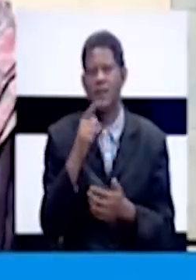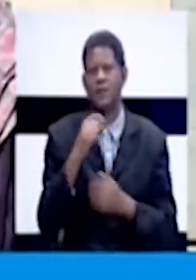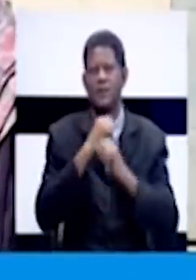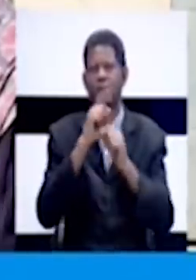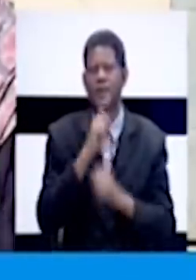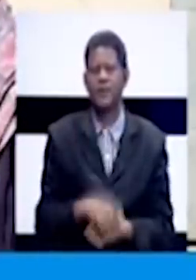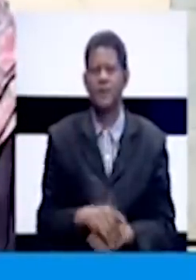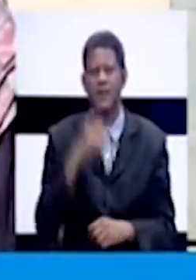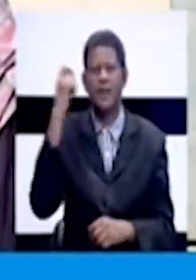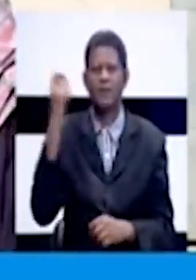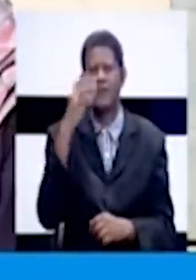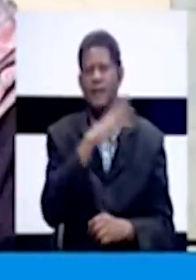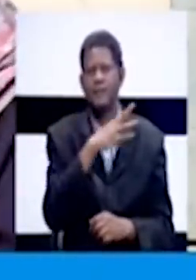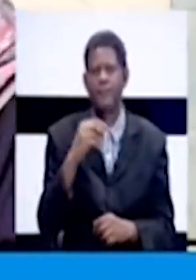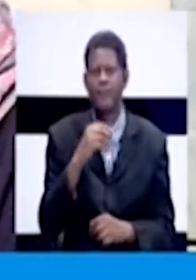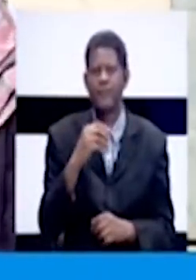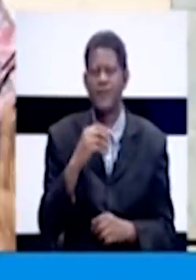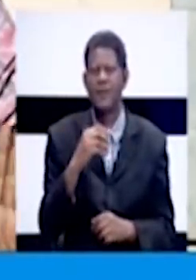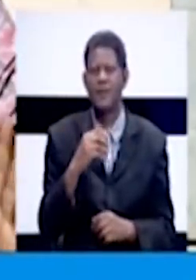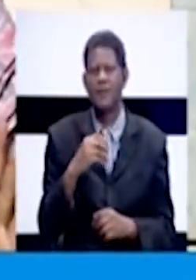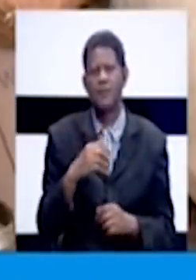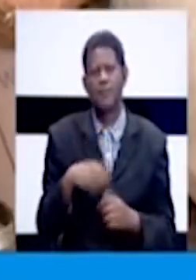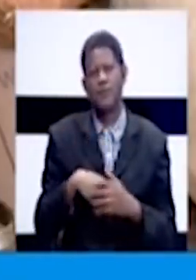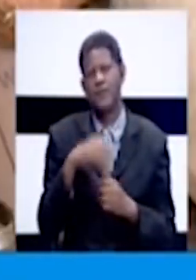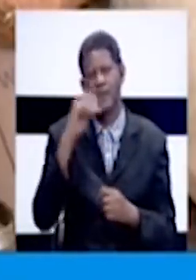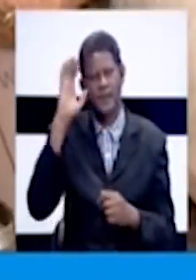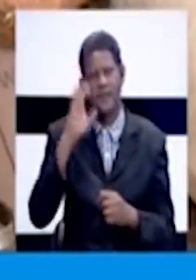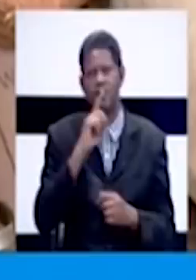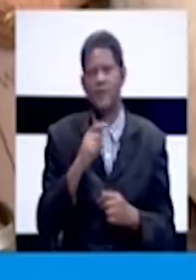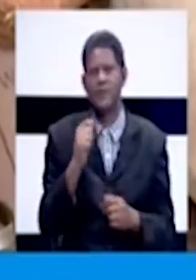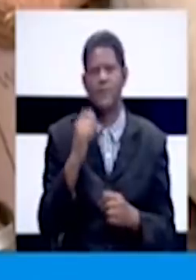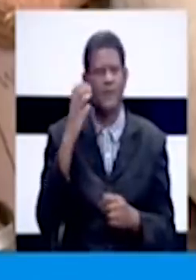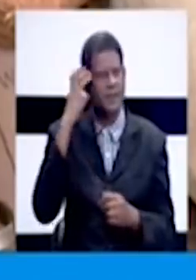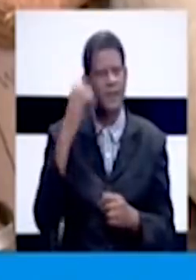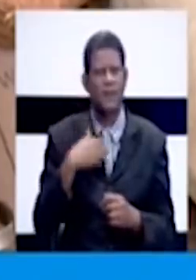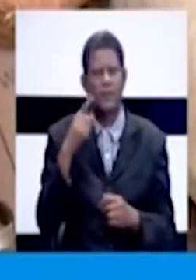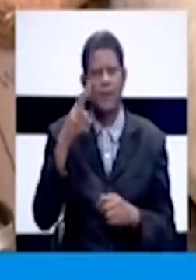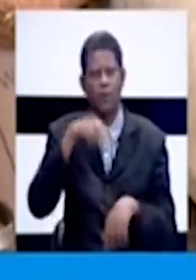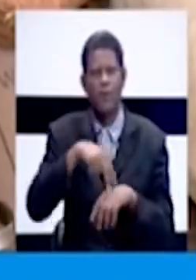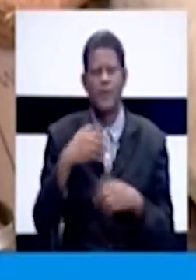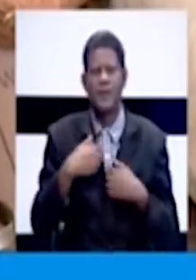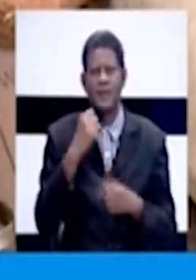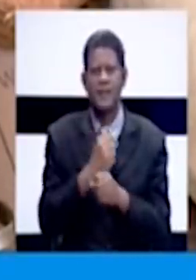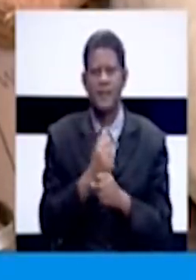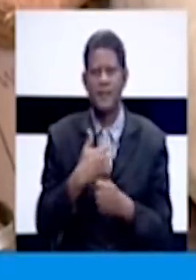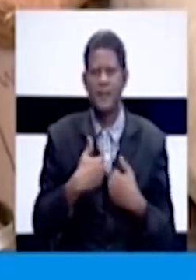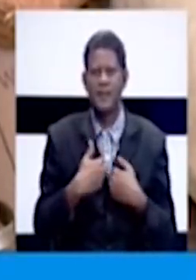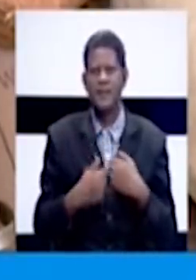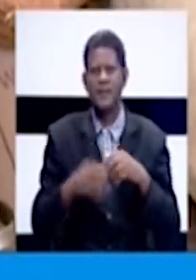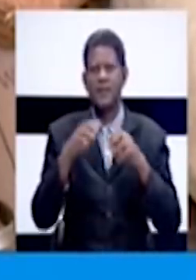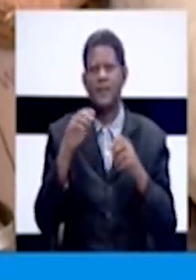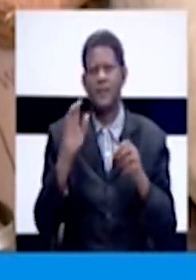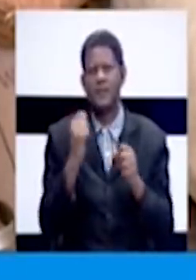ኢና ዓወትናን ዕንወ ፀላእትናን ናይ ግድን እዩ። ድምፅታት እኮ እኒአ ግን ኣፍታ መትከል እኒአና ንሰርሕ ኣለና ንእሽግ